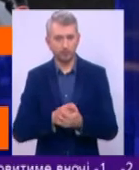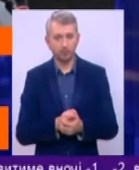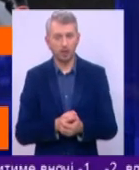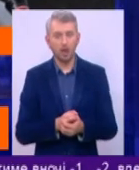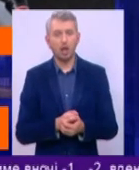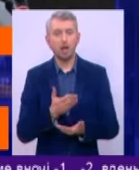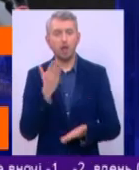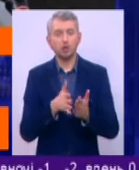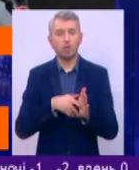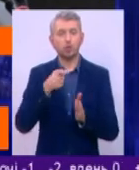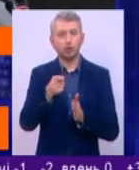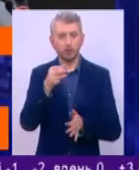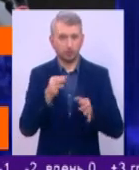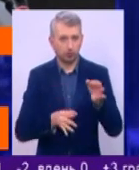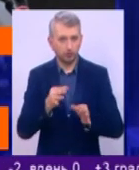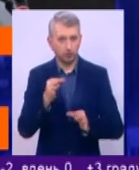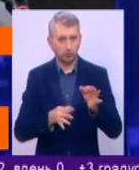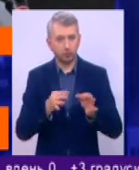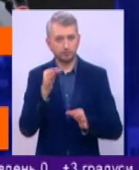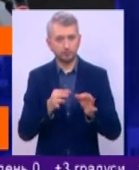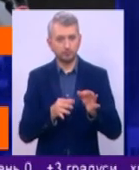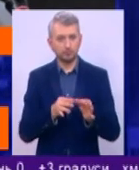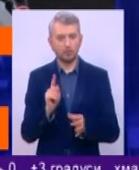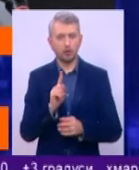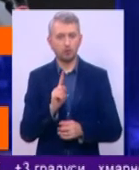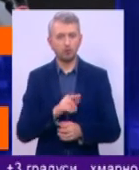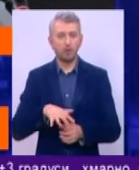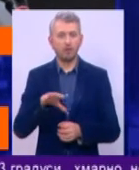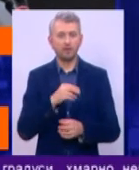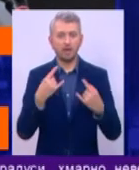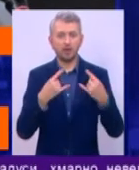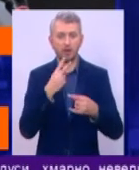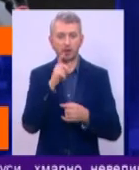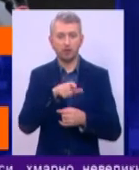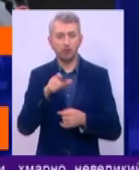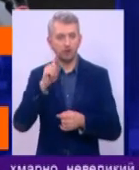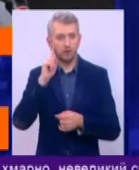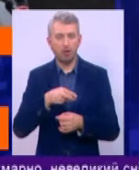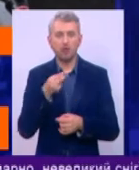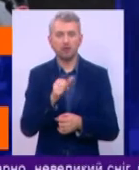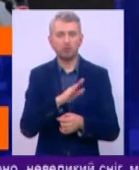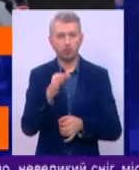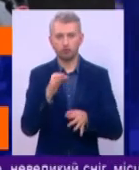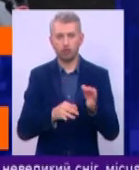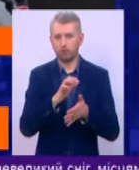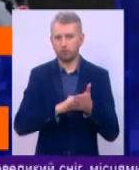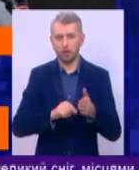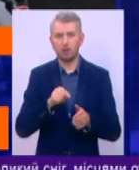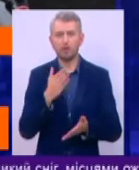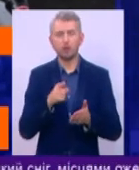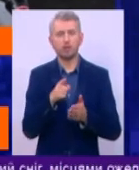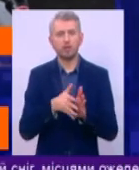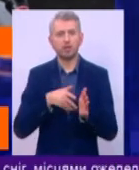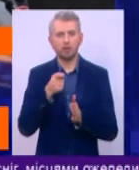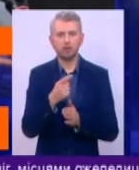якщо подавати до суду, щоб всі телеглядачі це знали, не сплачується судовий збір. Навіть якщо ви заявляєте